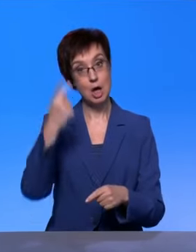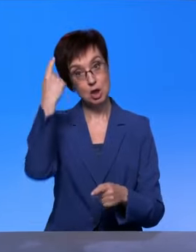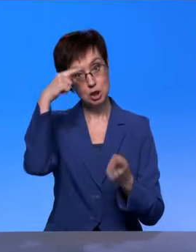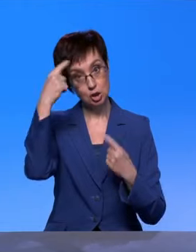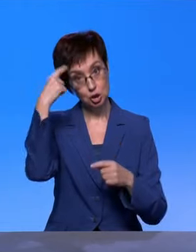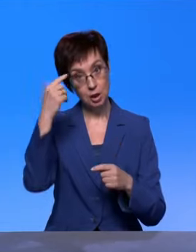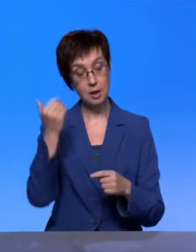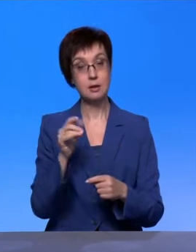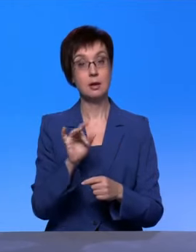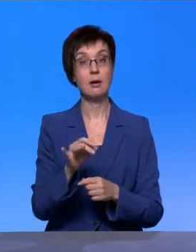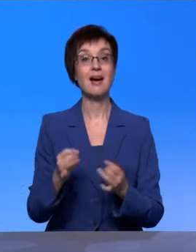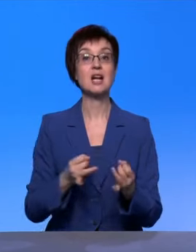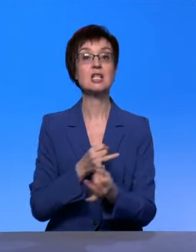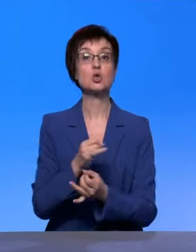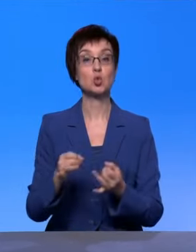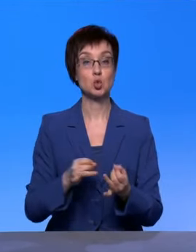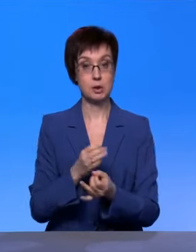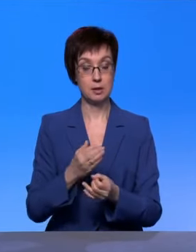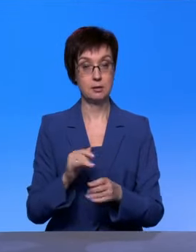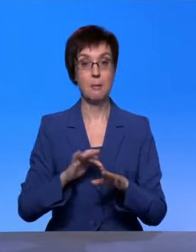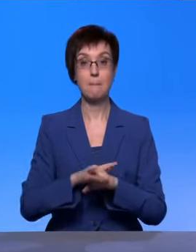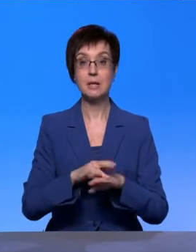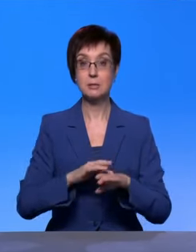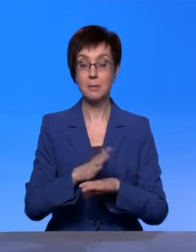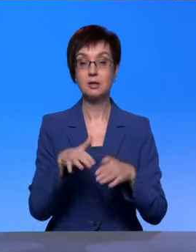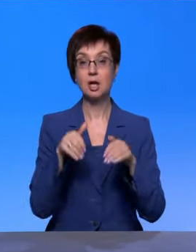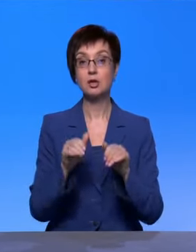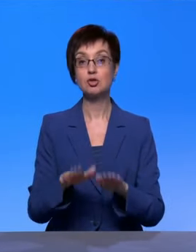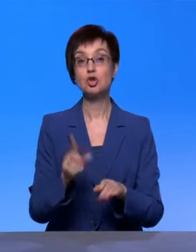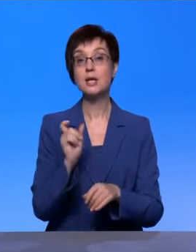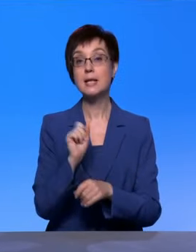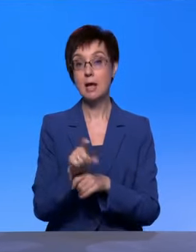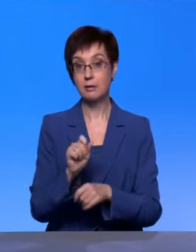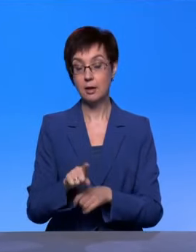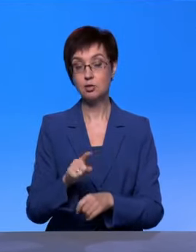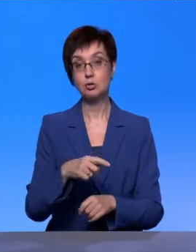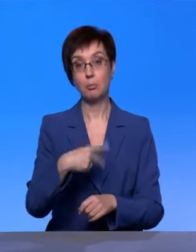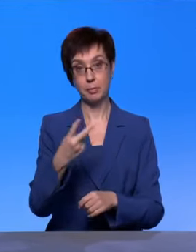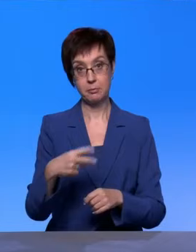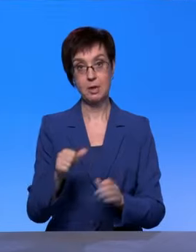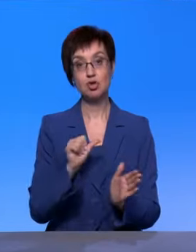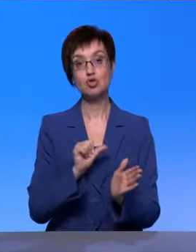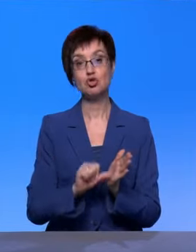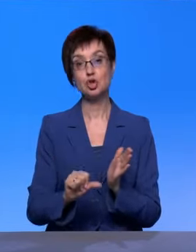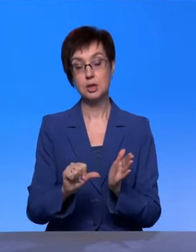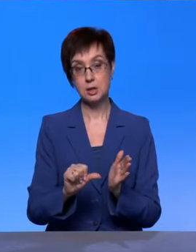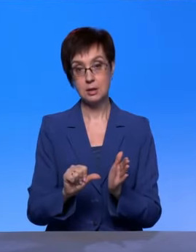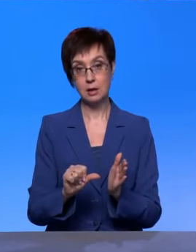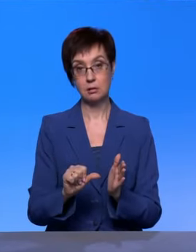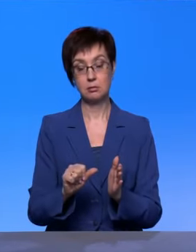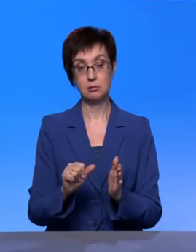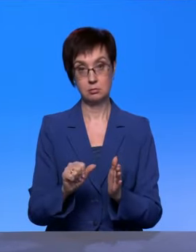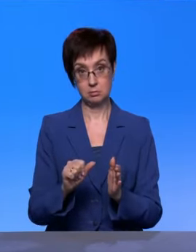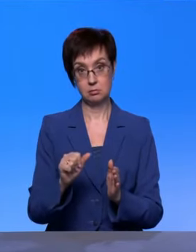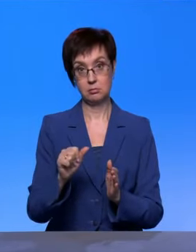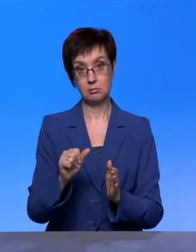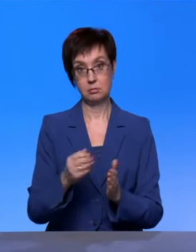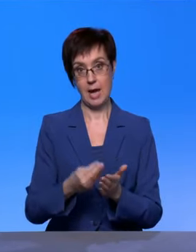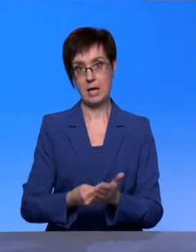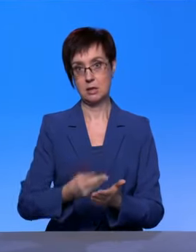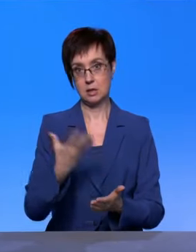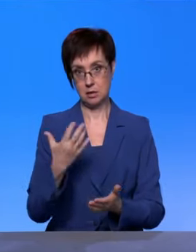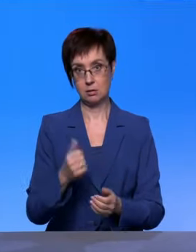Математика, решение задач составляет примерно 60, то есть развернутое решение – это более половины оценки.